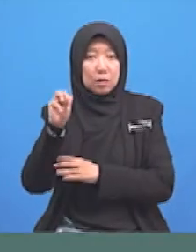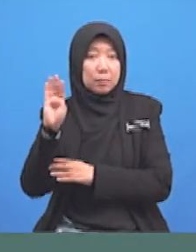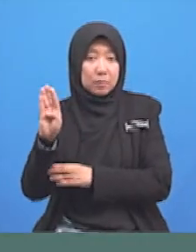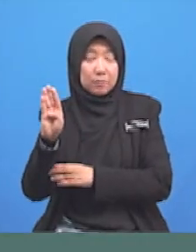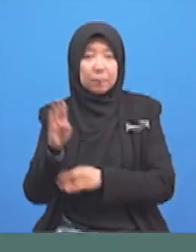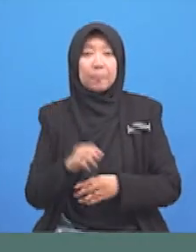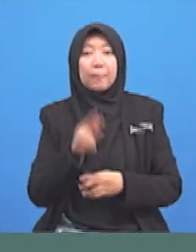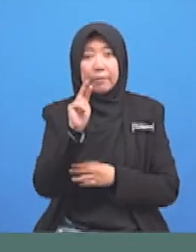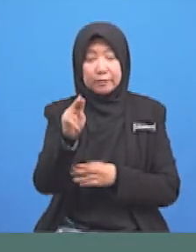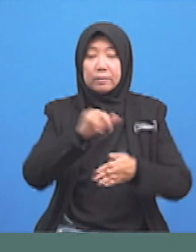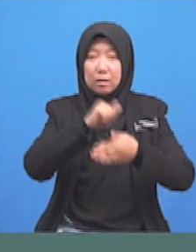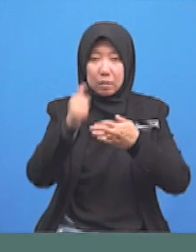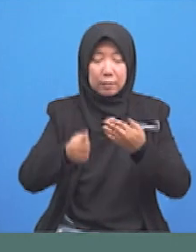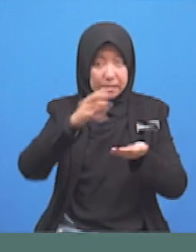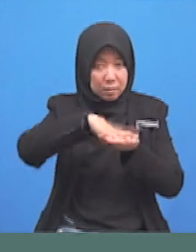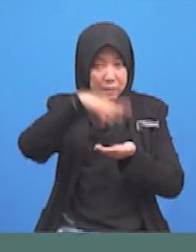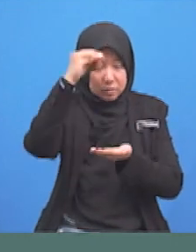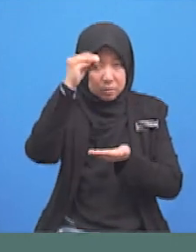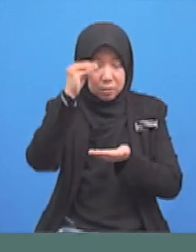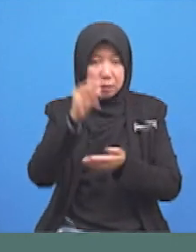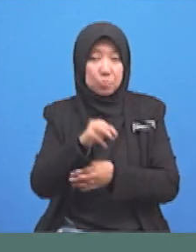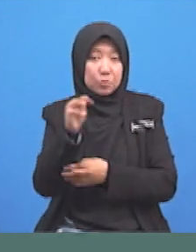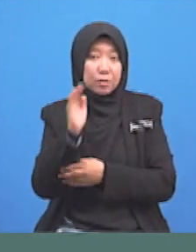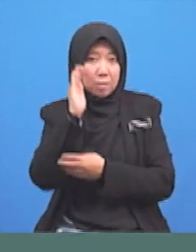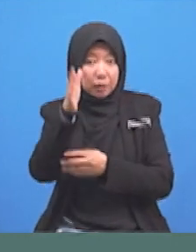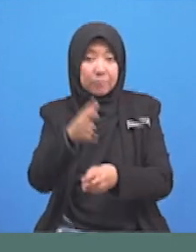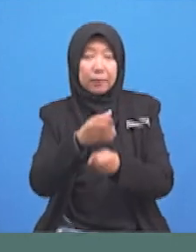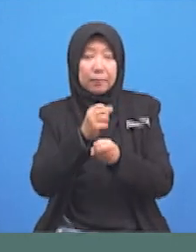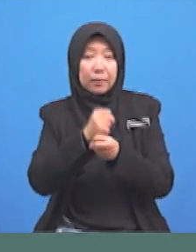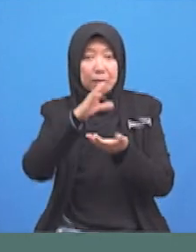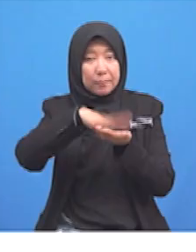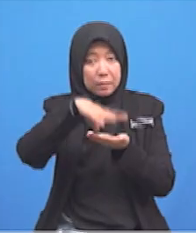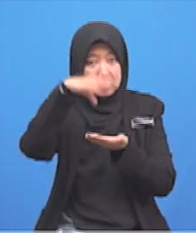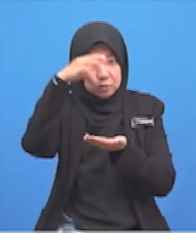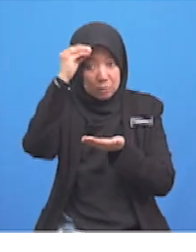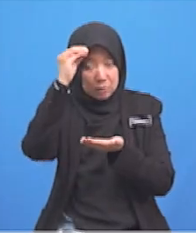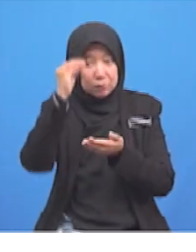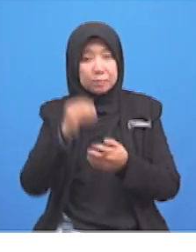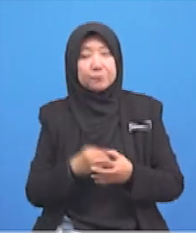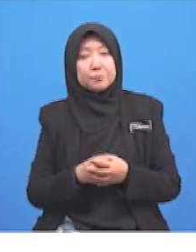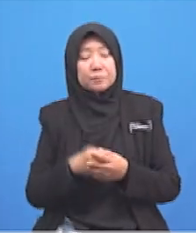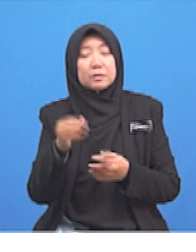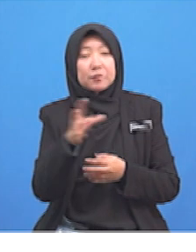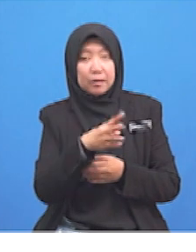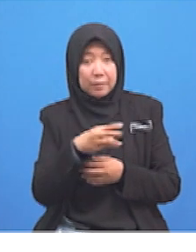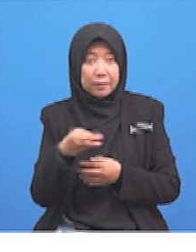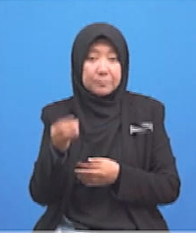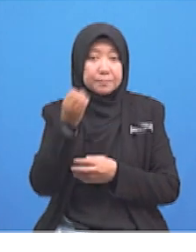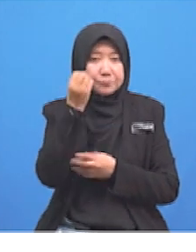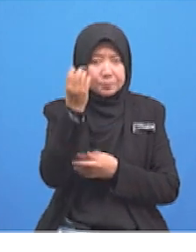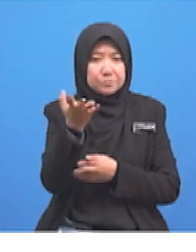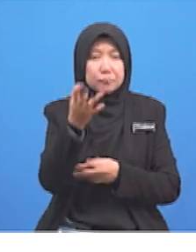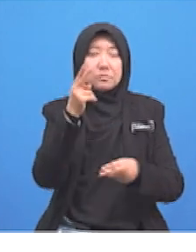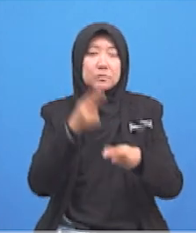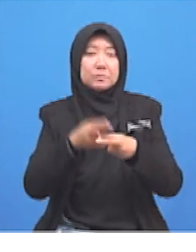pada akhir pembelajaran ini, kamu akan dapat mempelajari dan dapat menyatakan